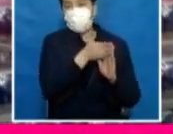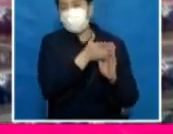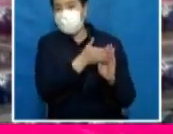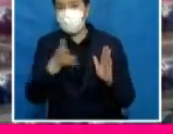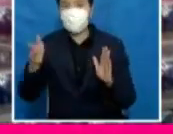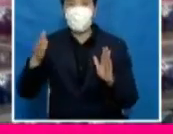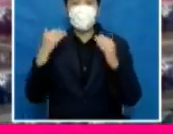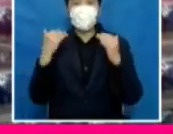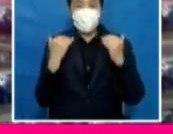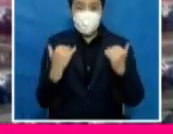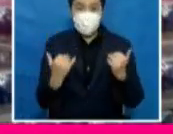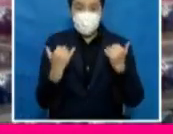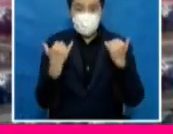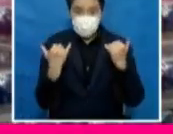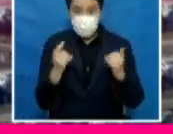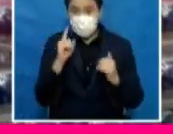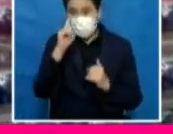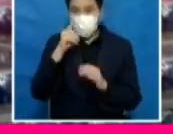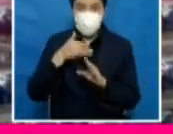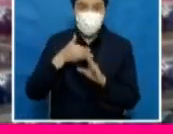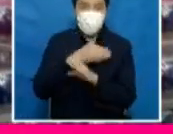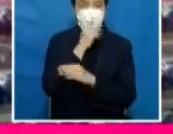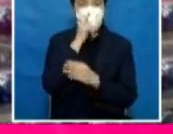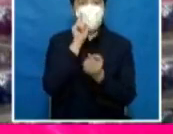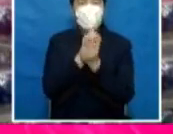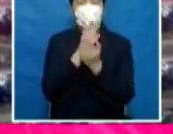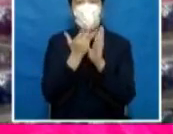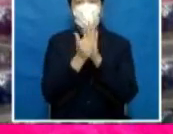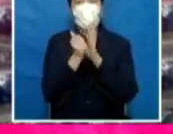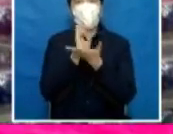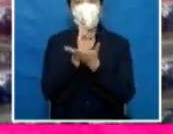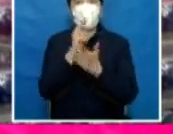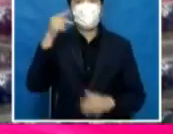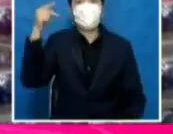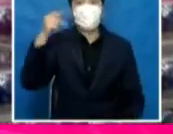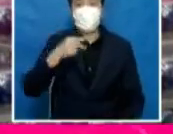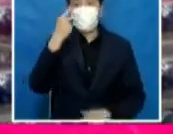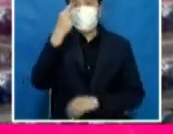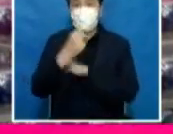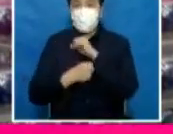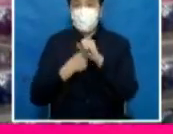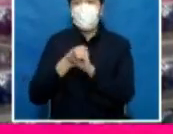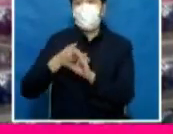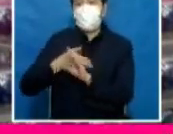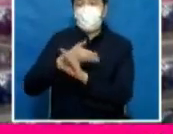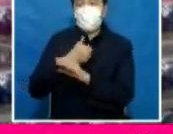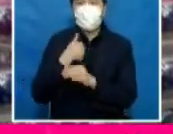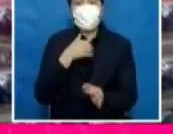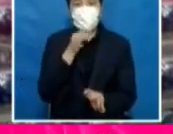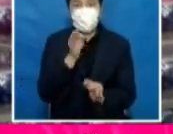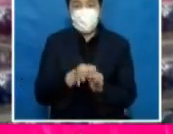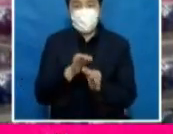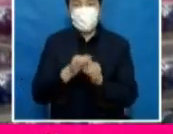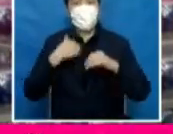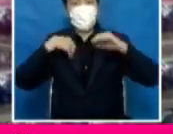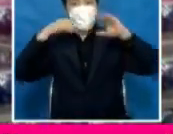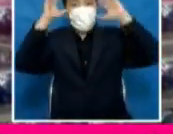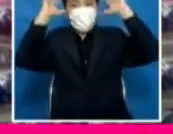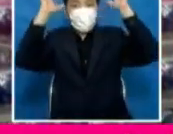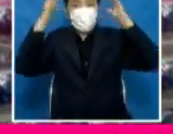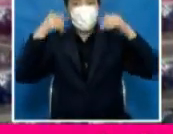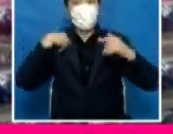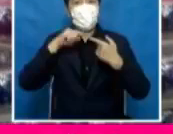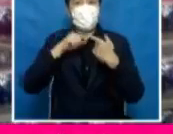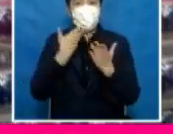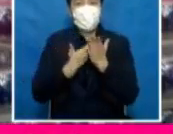ต้นไปค่ะแต่ว่าก่อนที่จะไปพบกับการออกรางวัลสลากออมสินพิเศษ2ปีนะคะธนาคารออมสินมีโปรโมชั่นสินเ